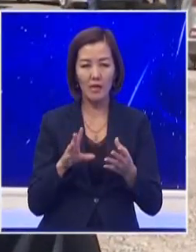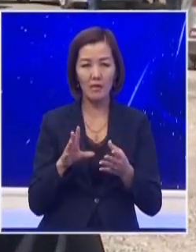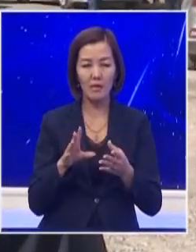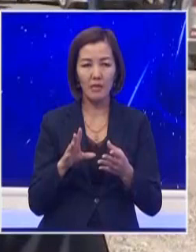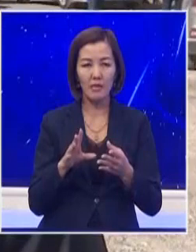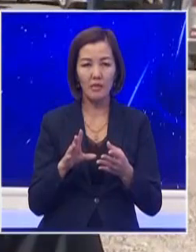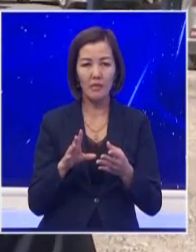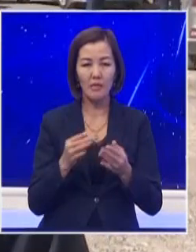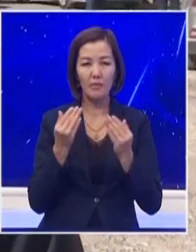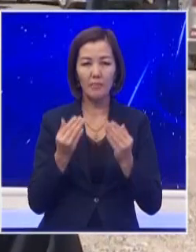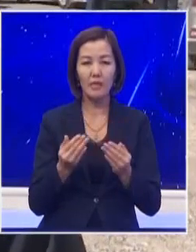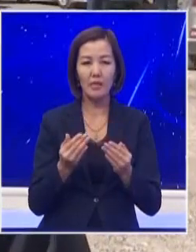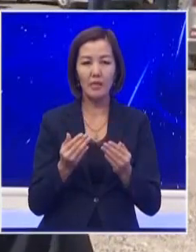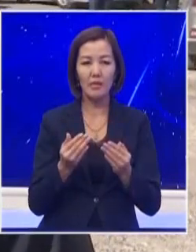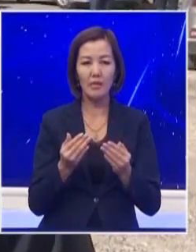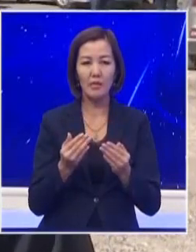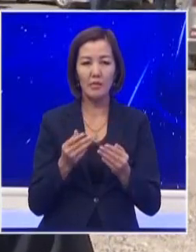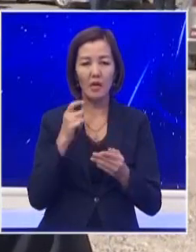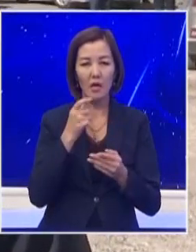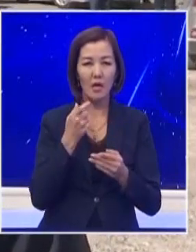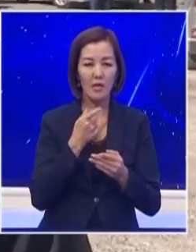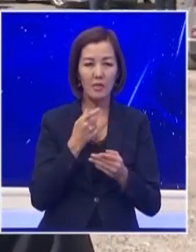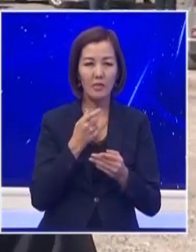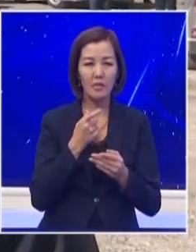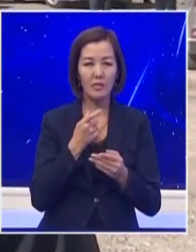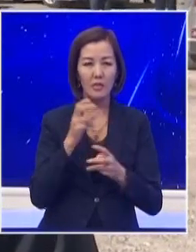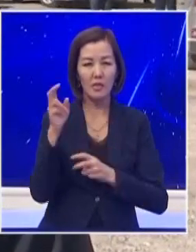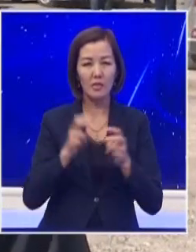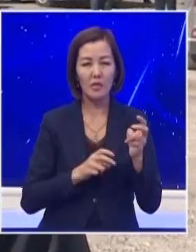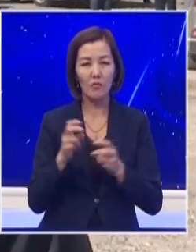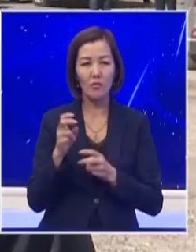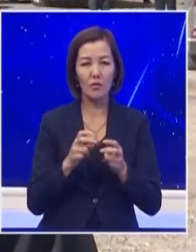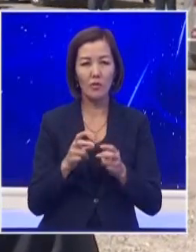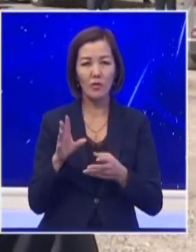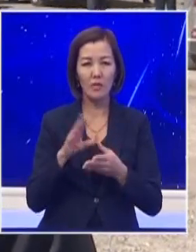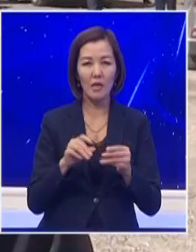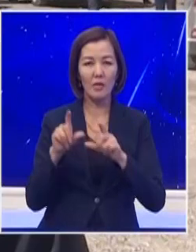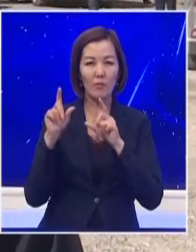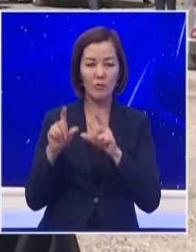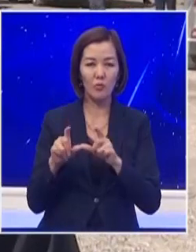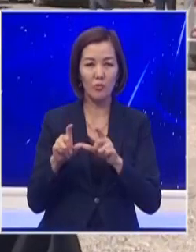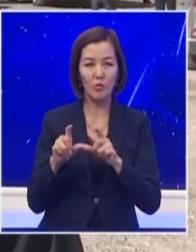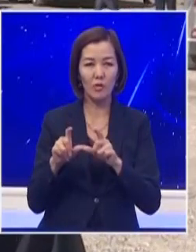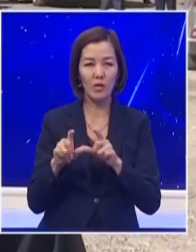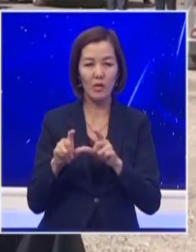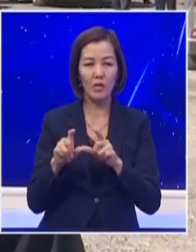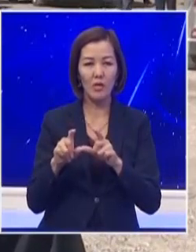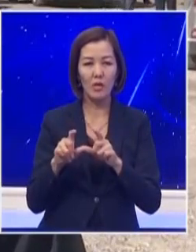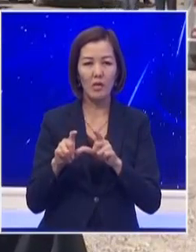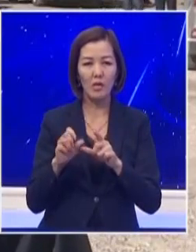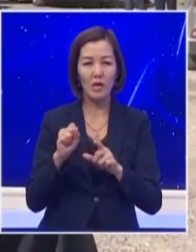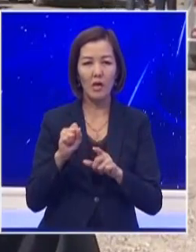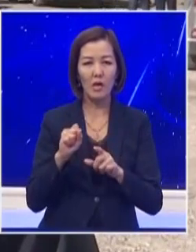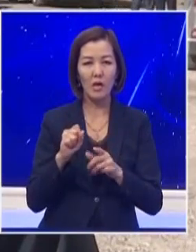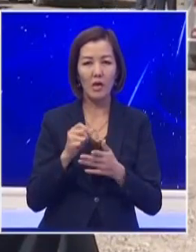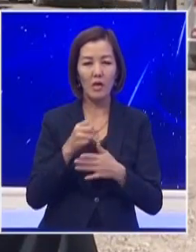керек, биыл көксу қант зауыты өзінің тарапынан тағы бір жүк көлікті шығарады. Сол Астана